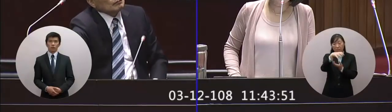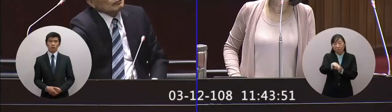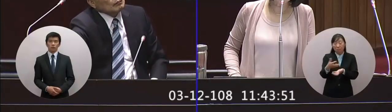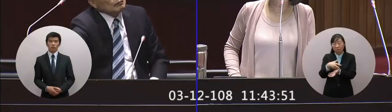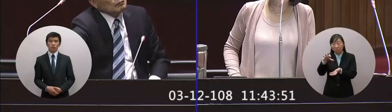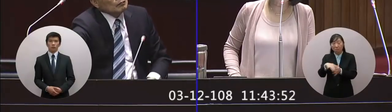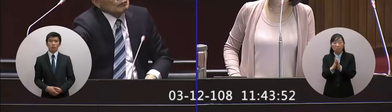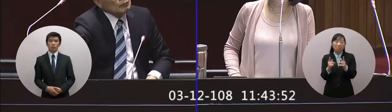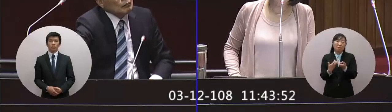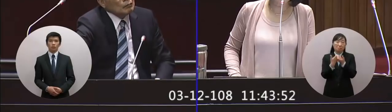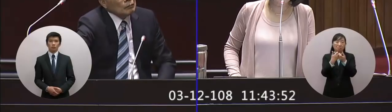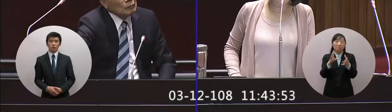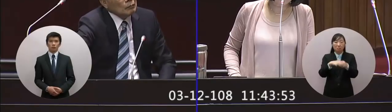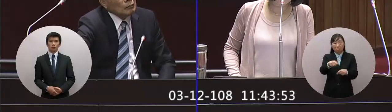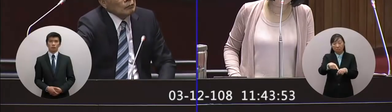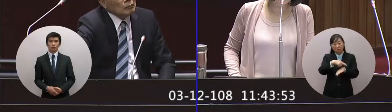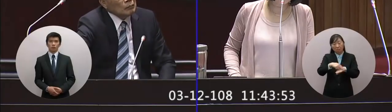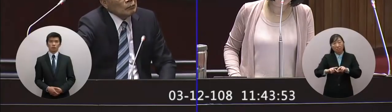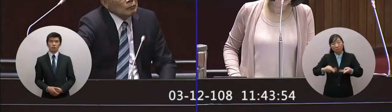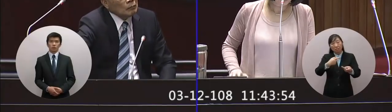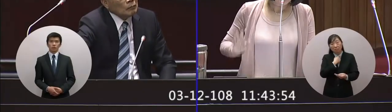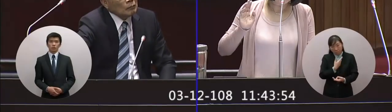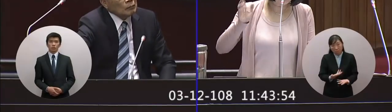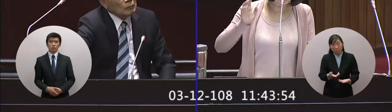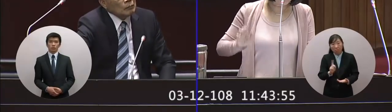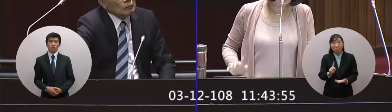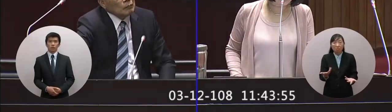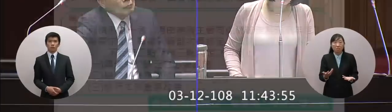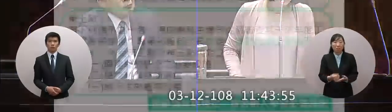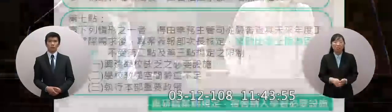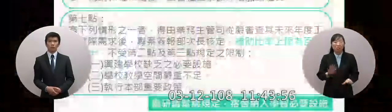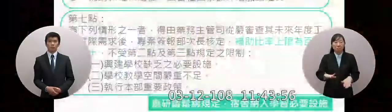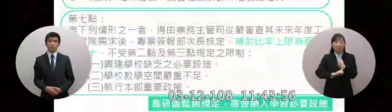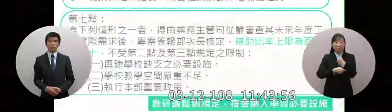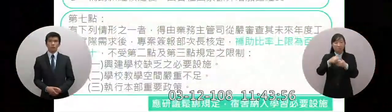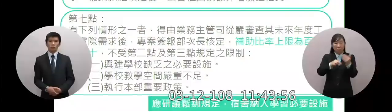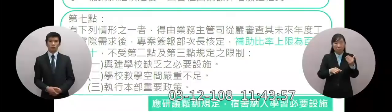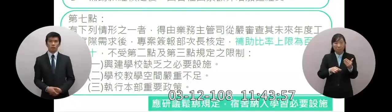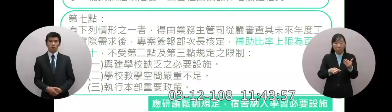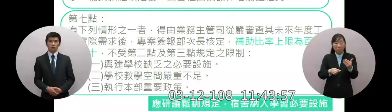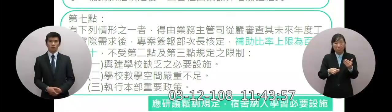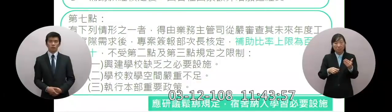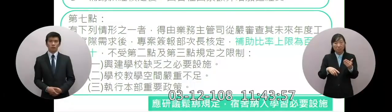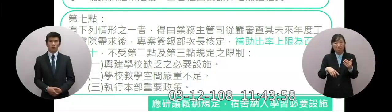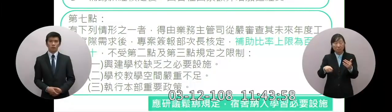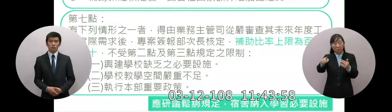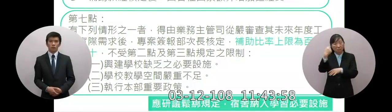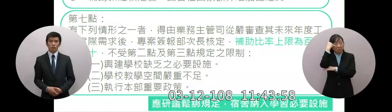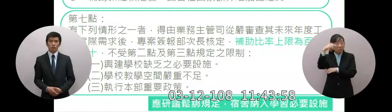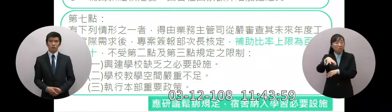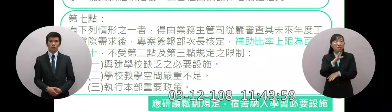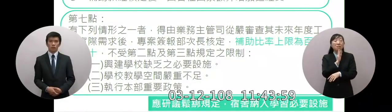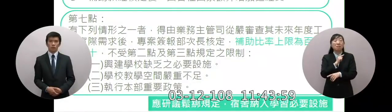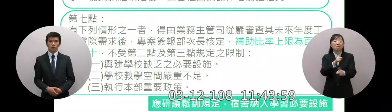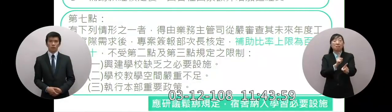们要改，制度要突破，怎么改？来下一页，现有的法规，宿舍属于自偿性的工程，